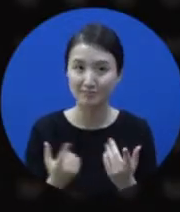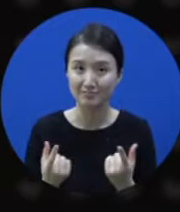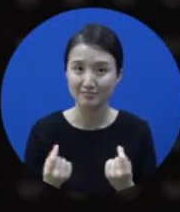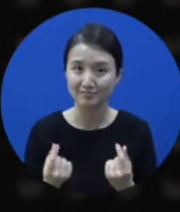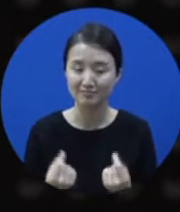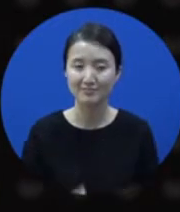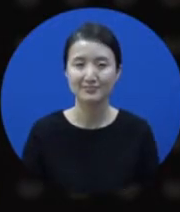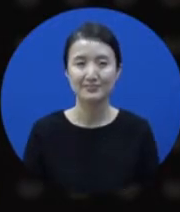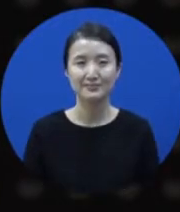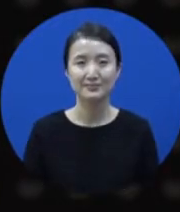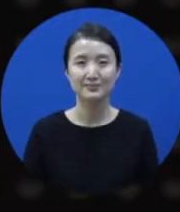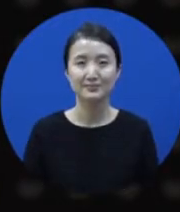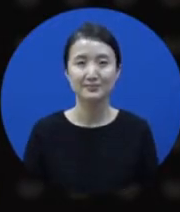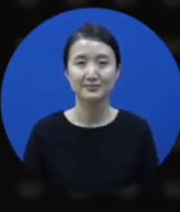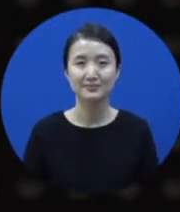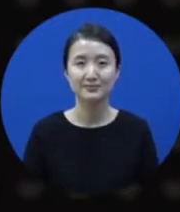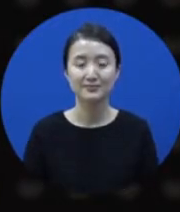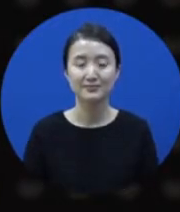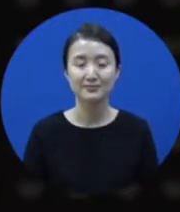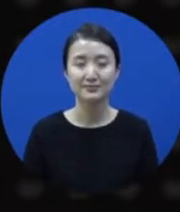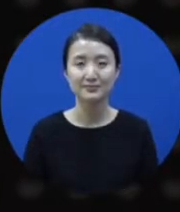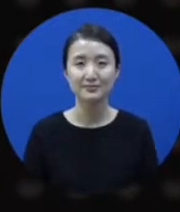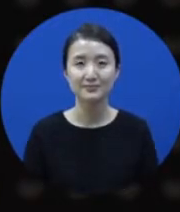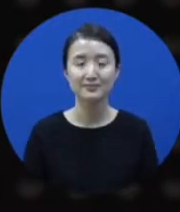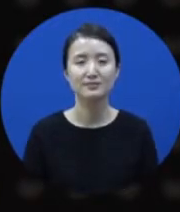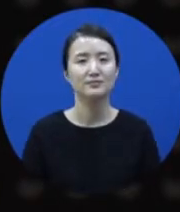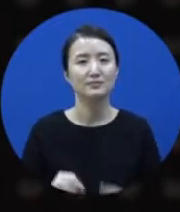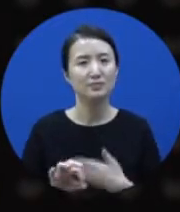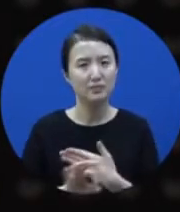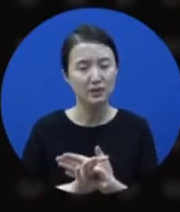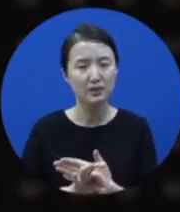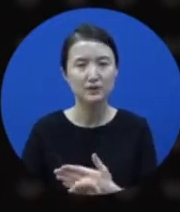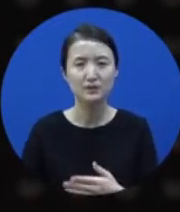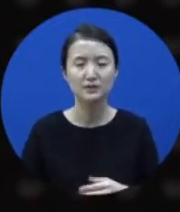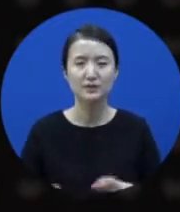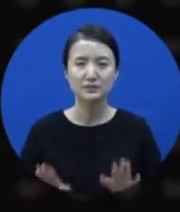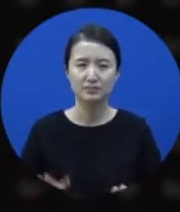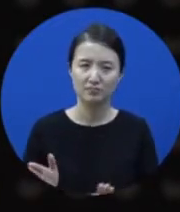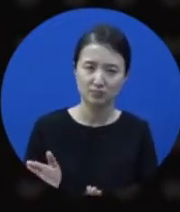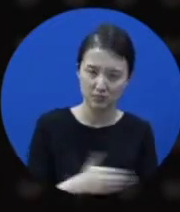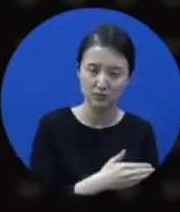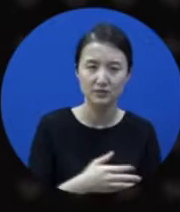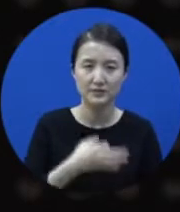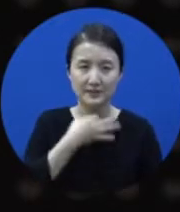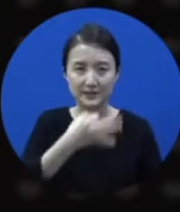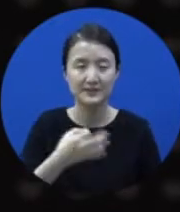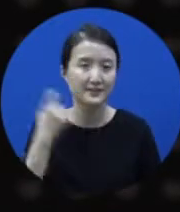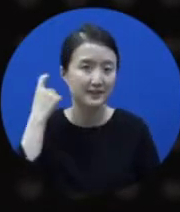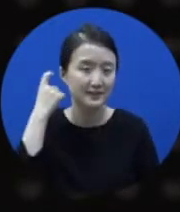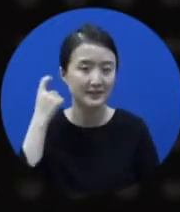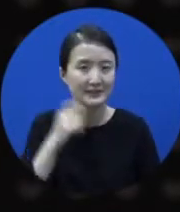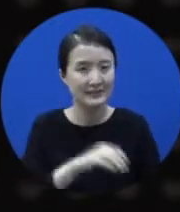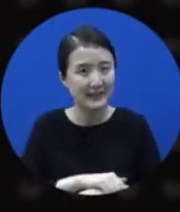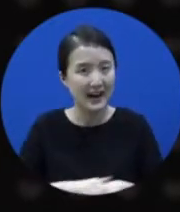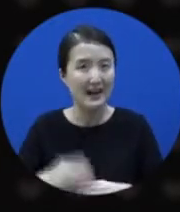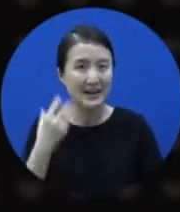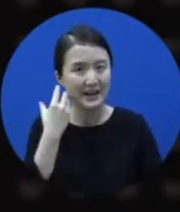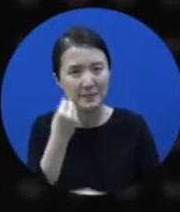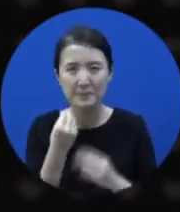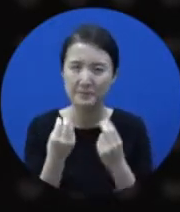그렇다면 이 목소리를 어떻게 하면 좀더 어필할 수 있을까? 제가 그래서 역대 대통령들을 한번 좀 모셨습니다.